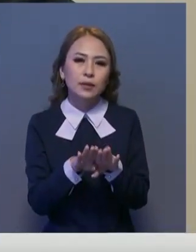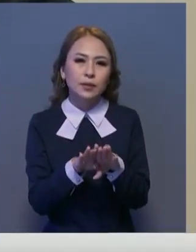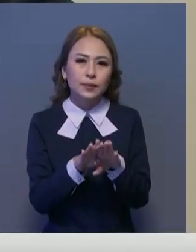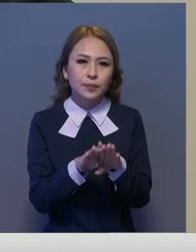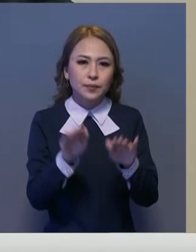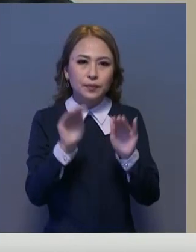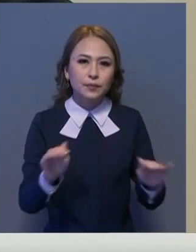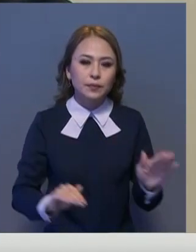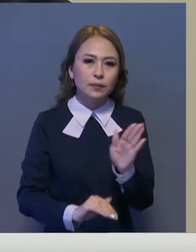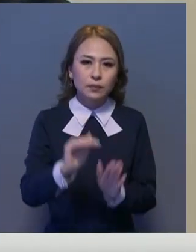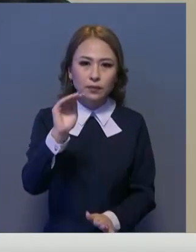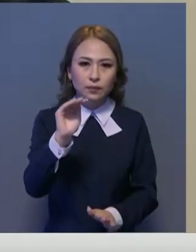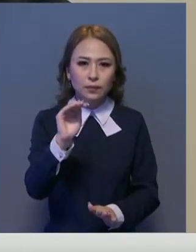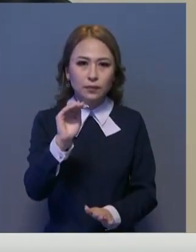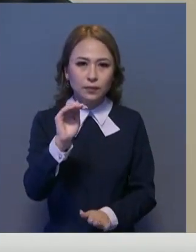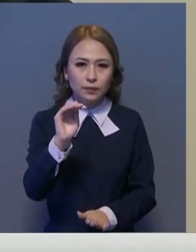бала кезіміз.